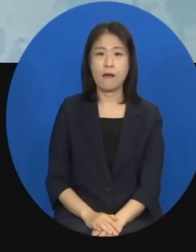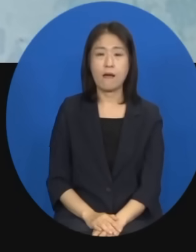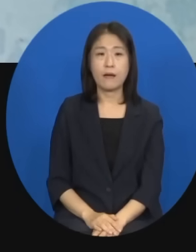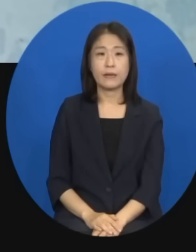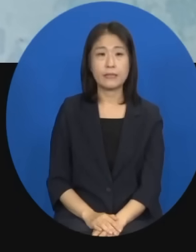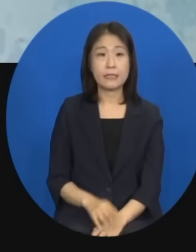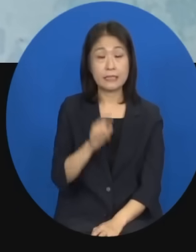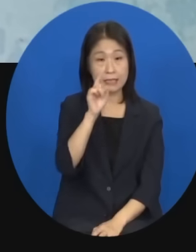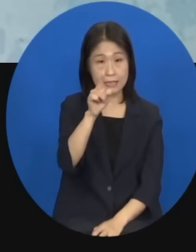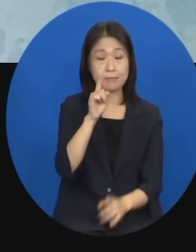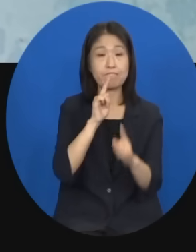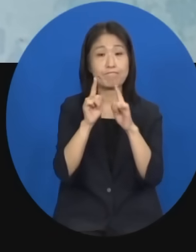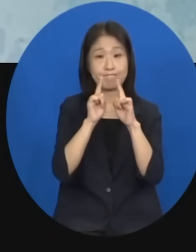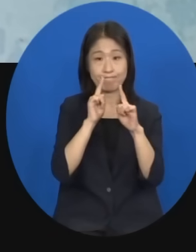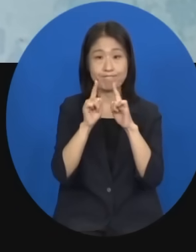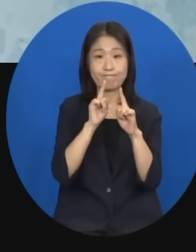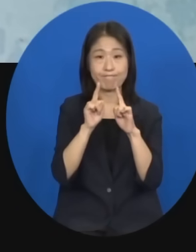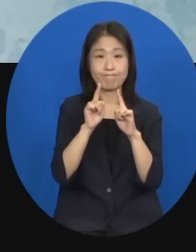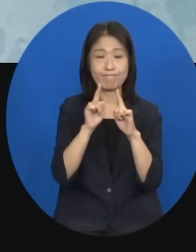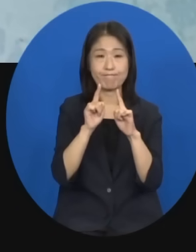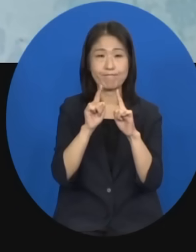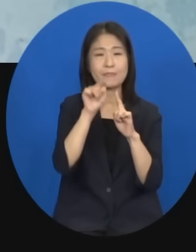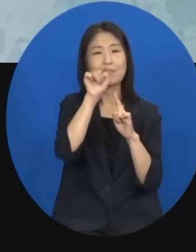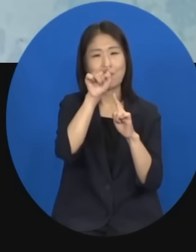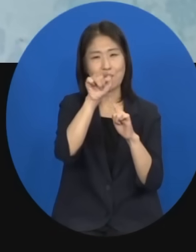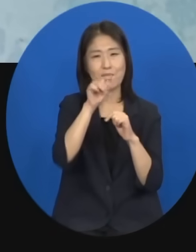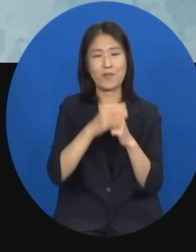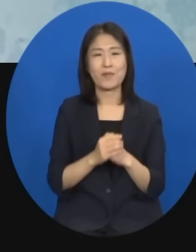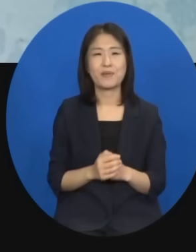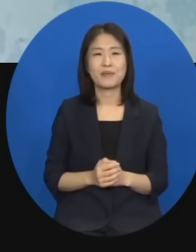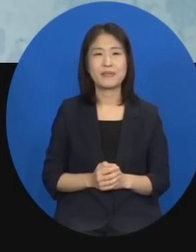그 구절이 저 말씀이에요.